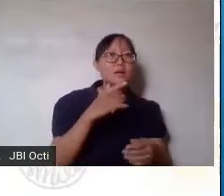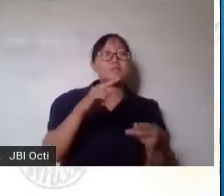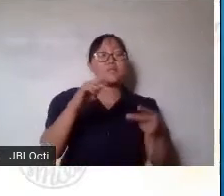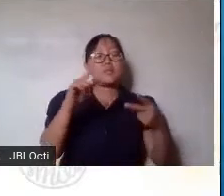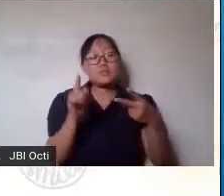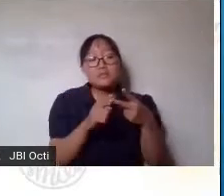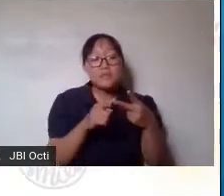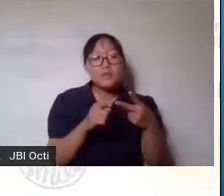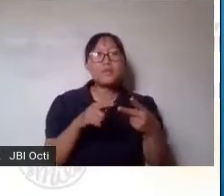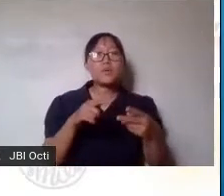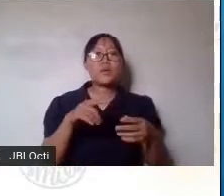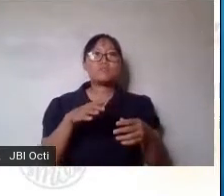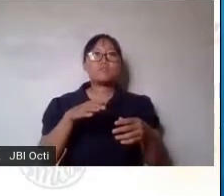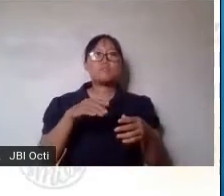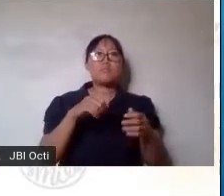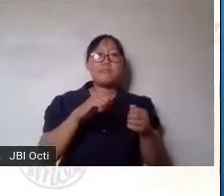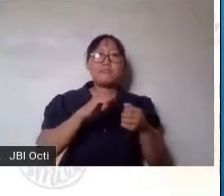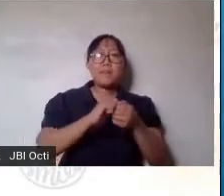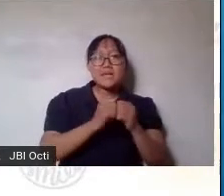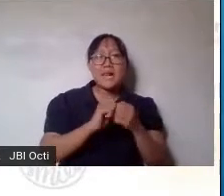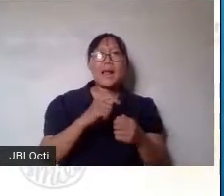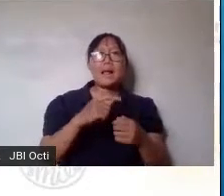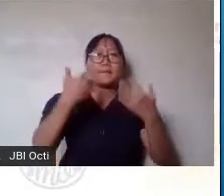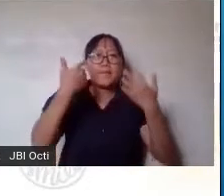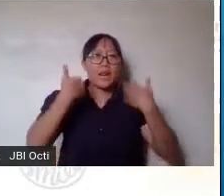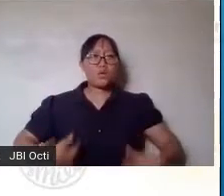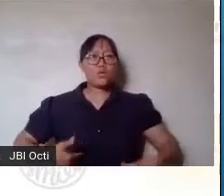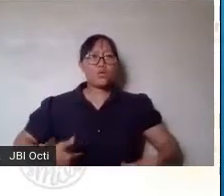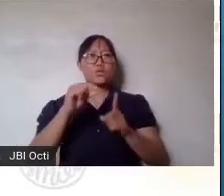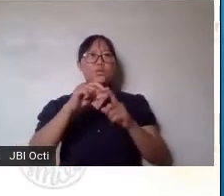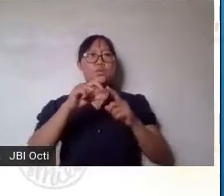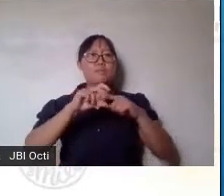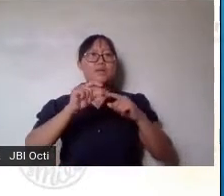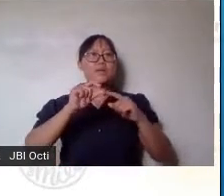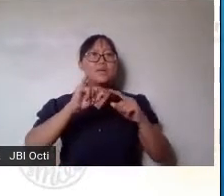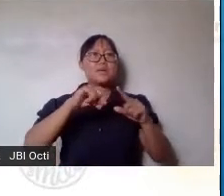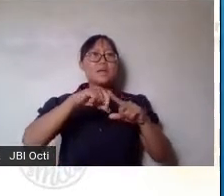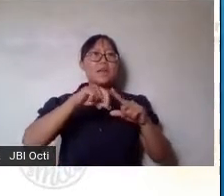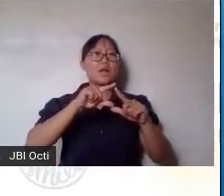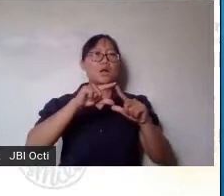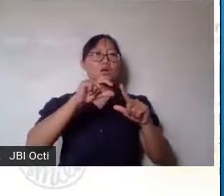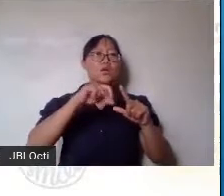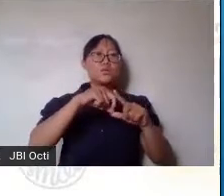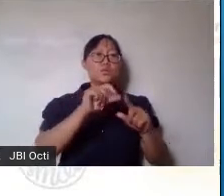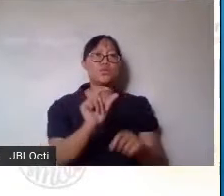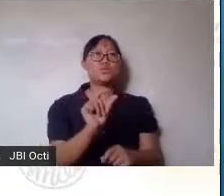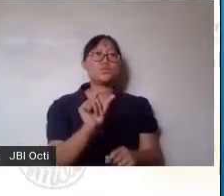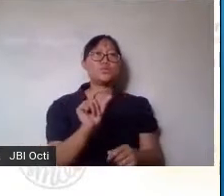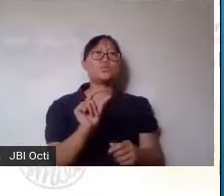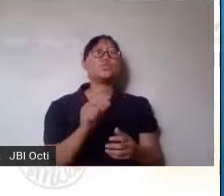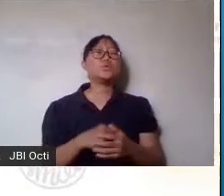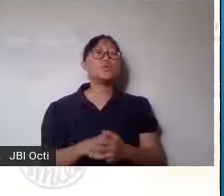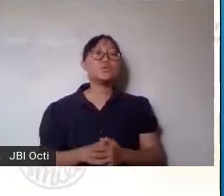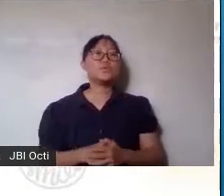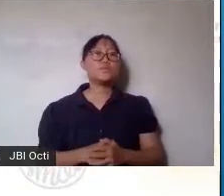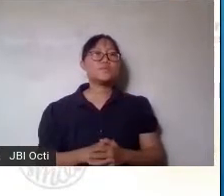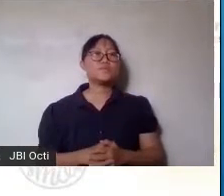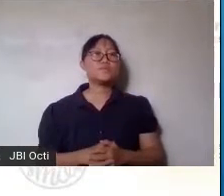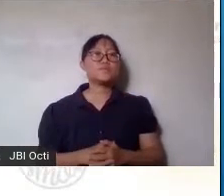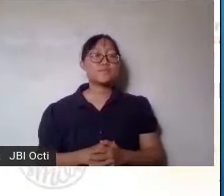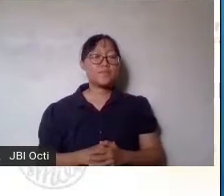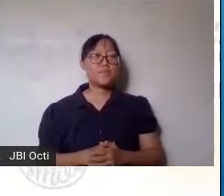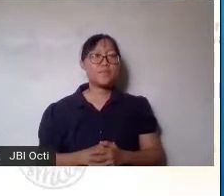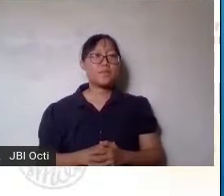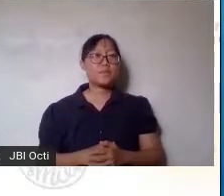kalau kita perhatikan nanti di bagian kedua, Dr. Tian akan menjelaskan juga gejala-gejala yang kemudian